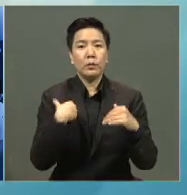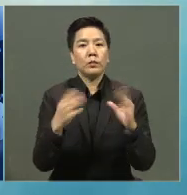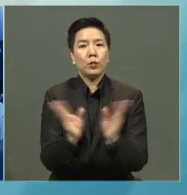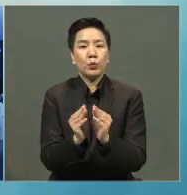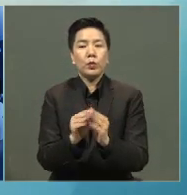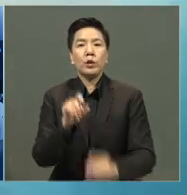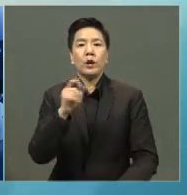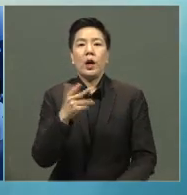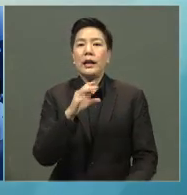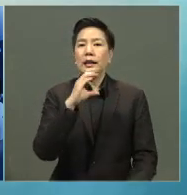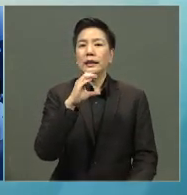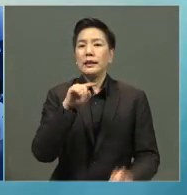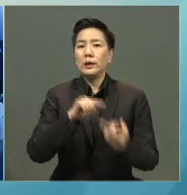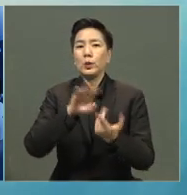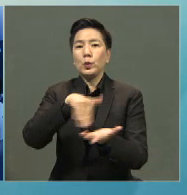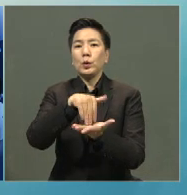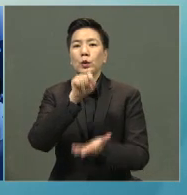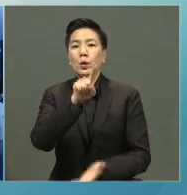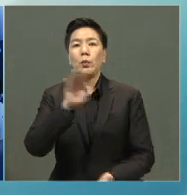คนจะออกแล้วเนี่ยนะเมื่อเช้านี้ในที่ประชุมของทางeoc